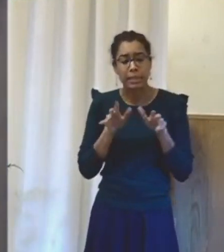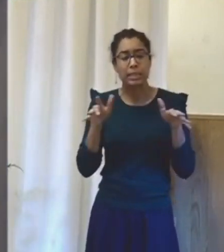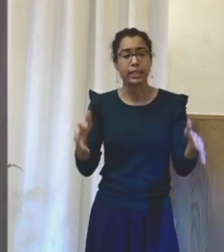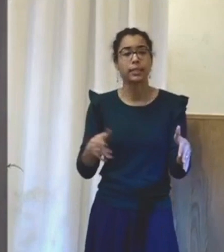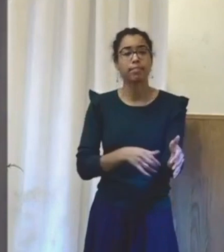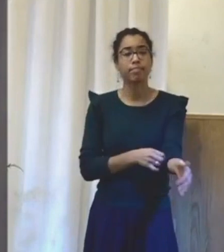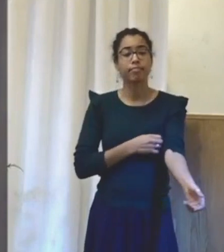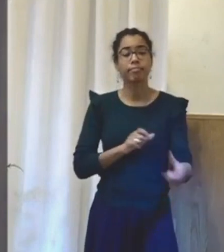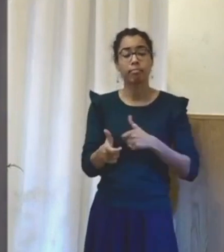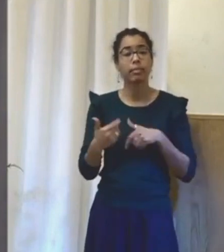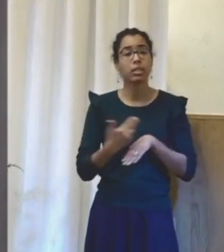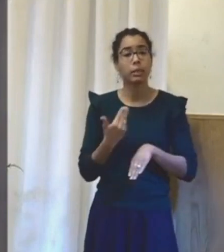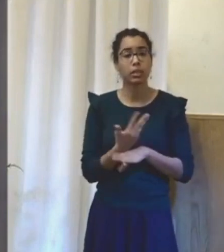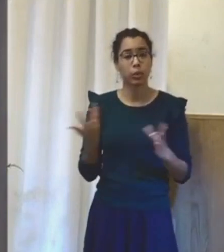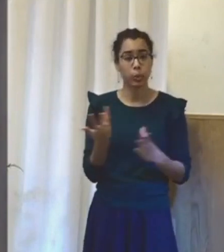Mais qu'est-ce qui s'est passé?